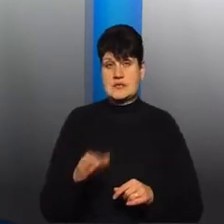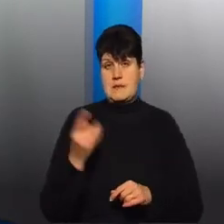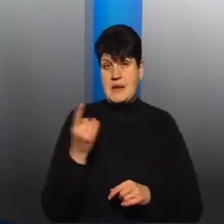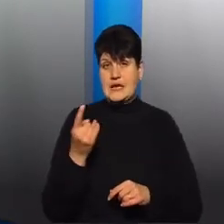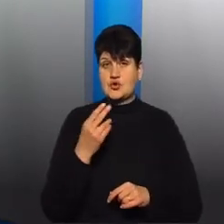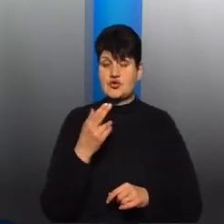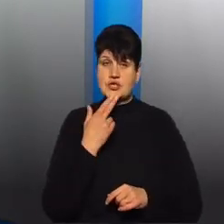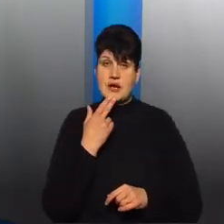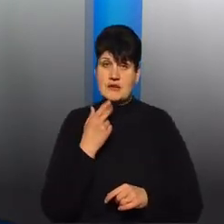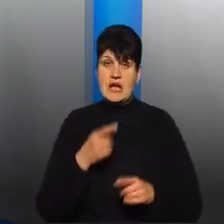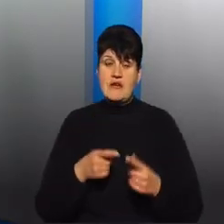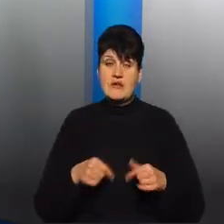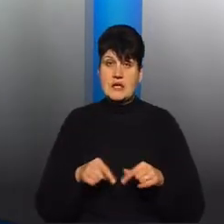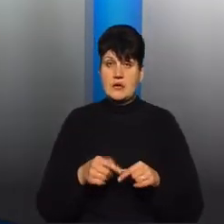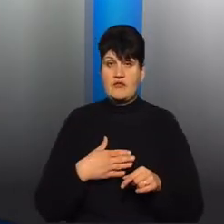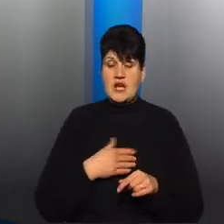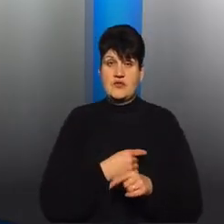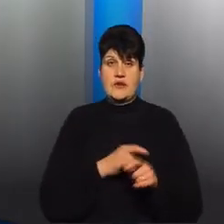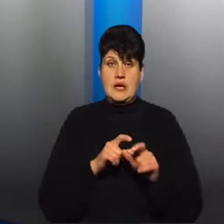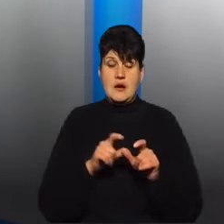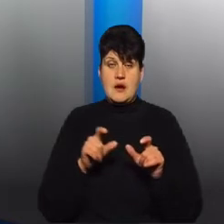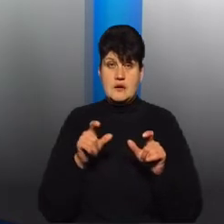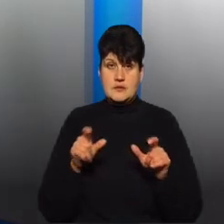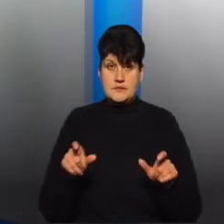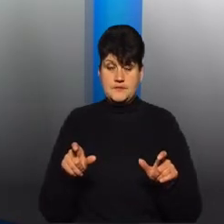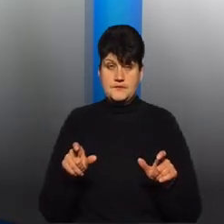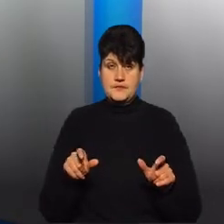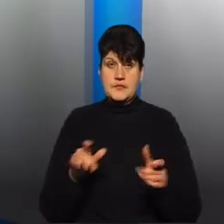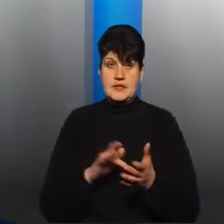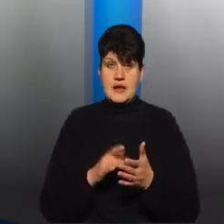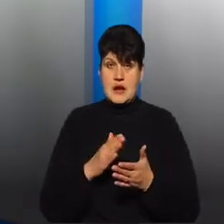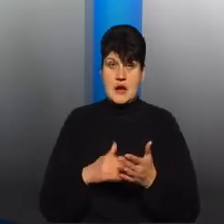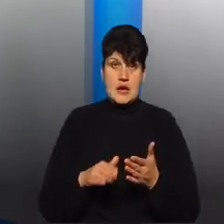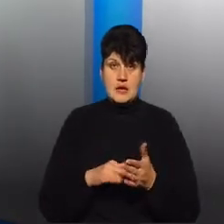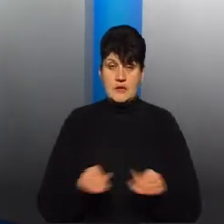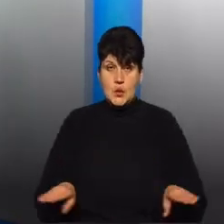в нашій лікарні, в нашому перинатальному центрі ліквідоване, згорнуто